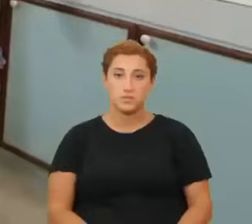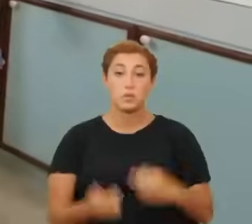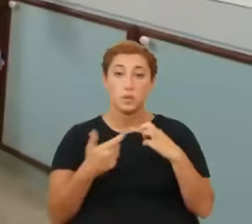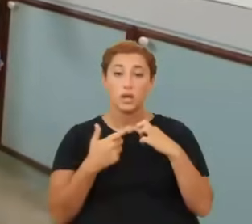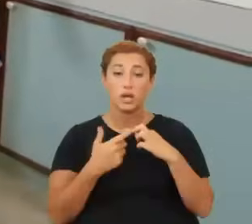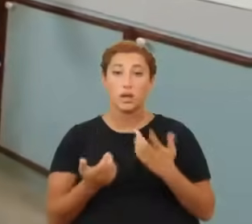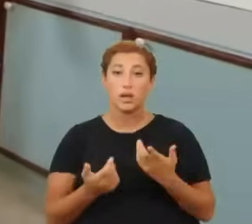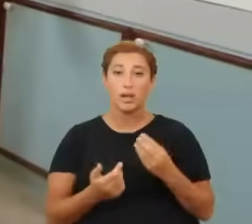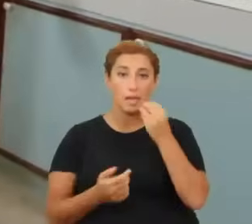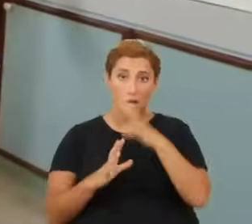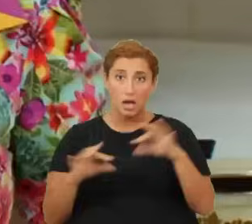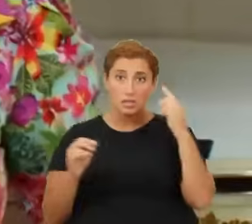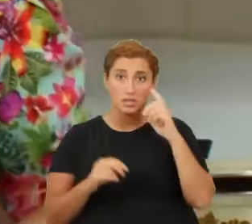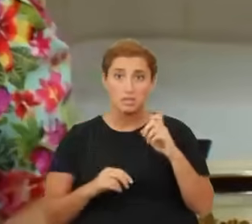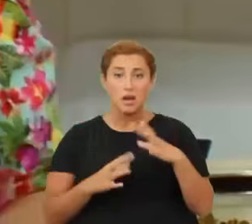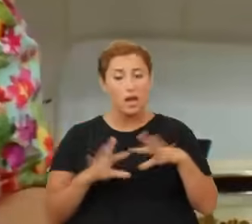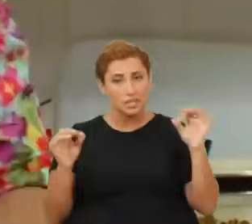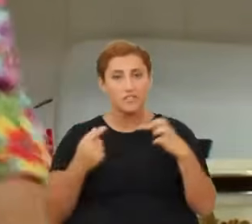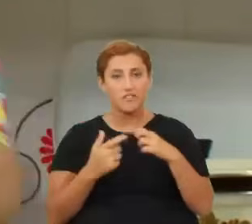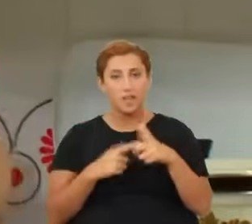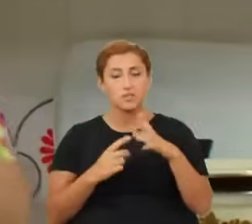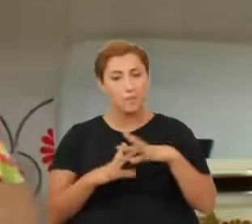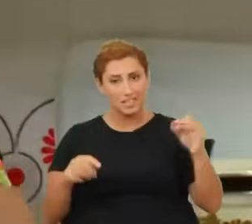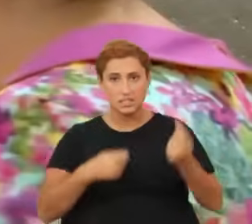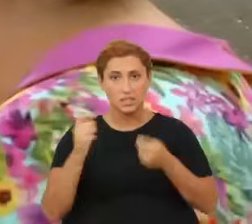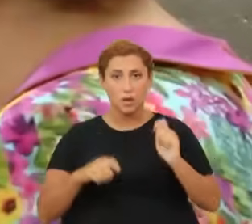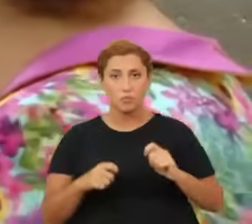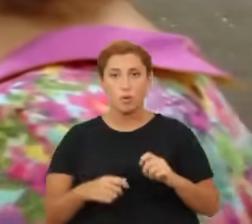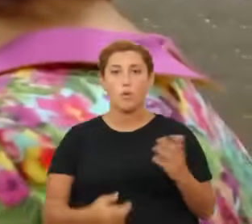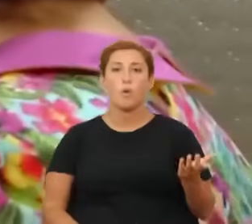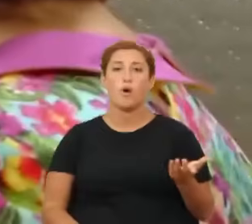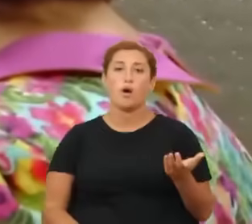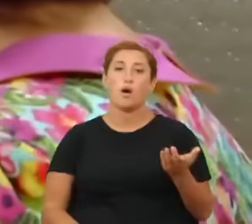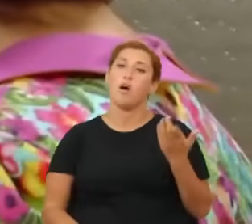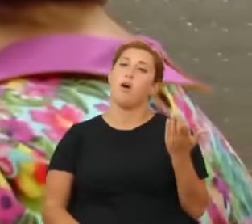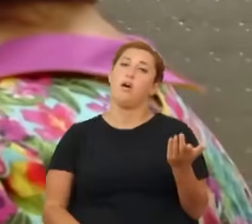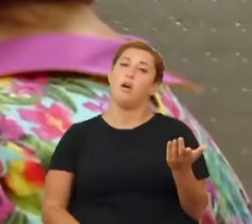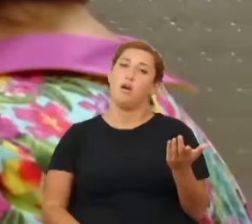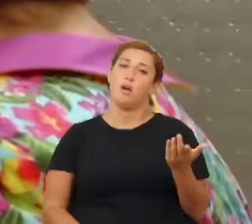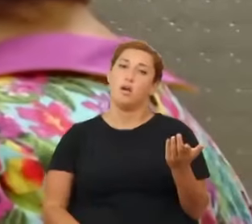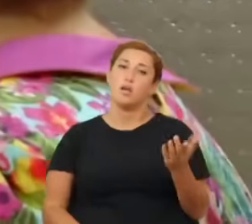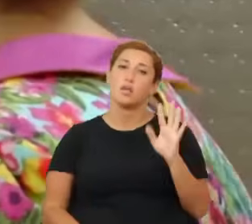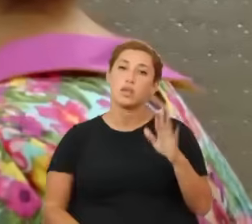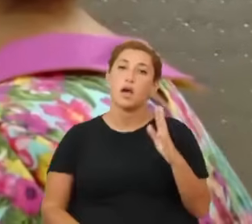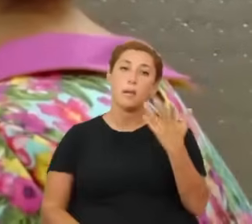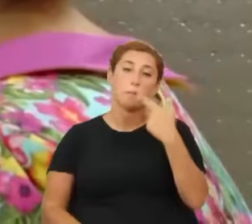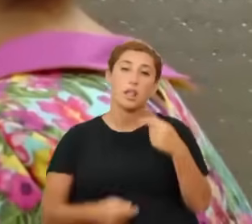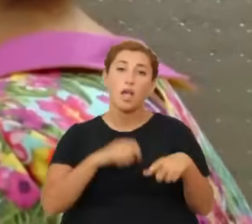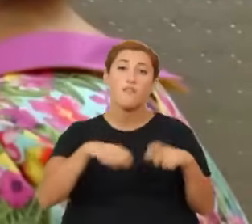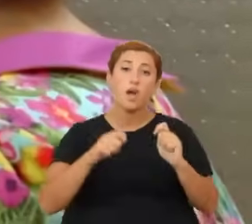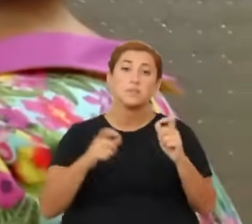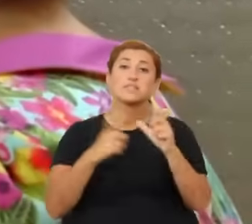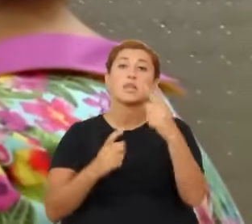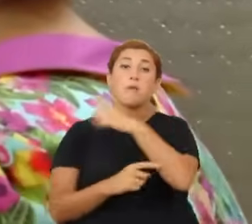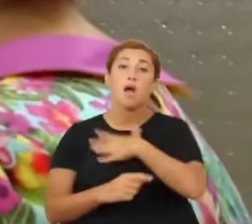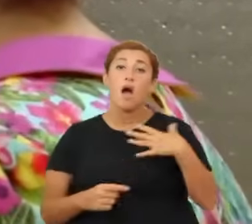Rukiye, yemekler hazır mı ya? Hazır Fevcim, hazırlıyoruz işte. Aa, aa. Ya pilav yapmışsınız,